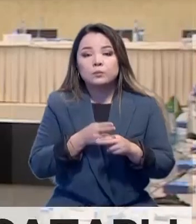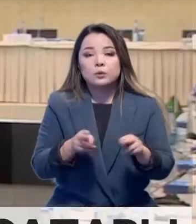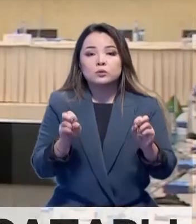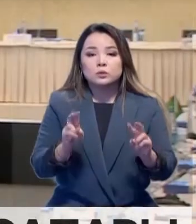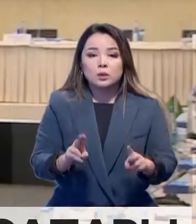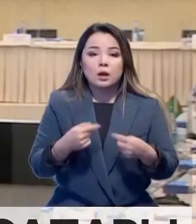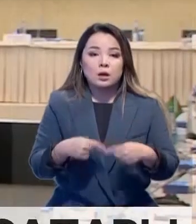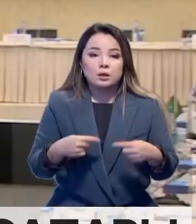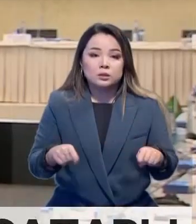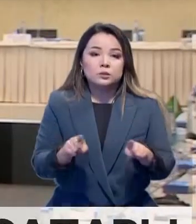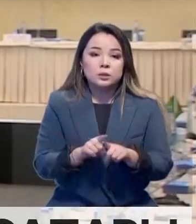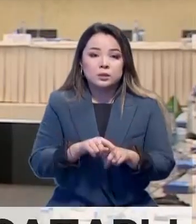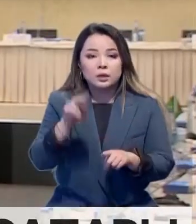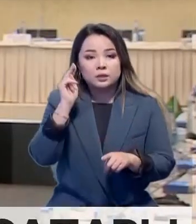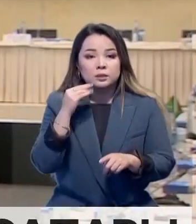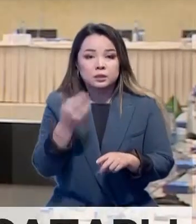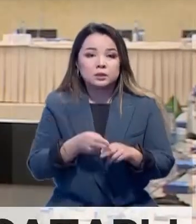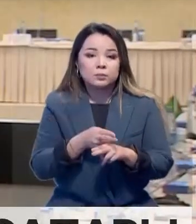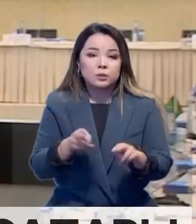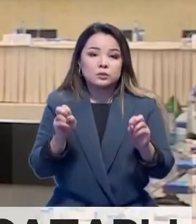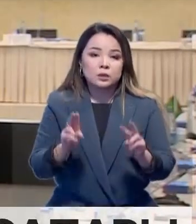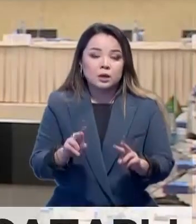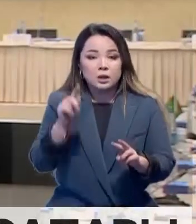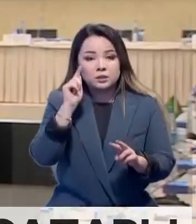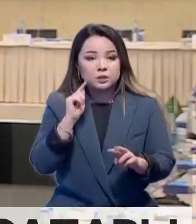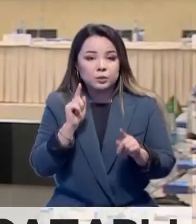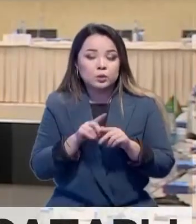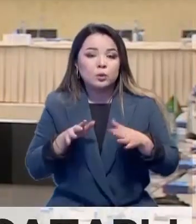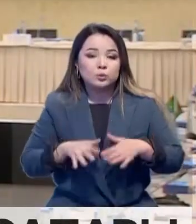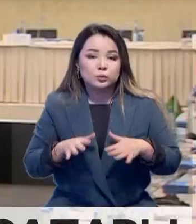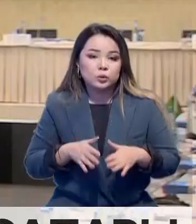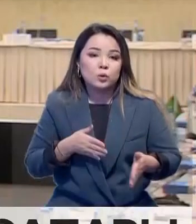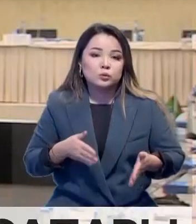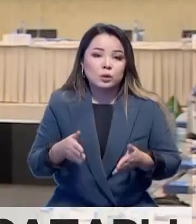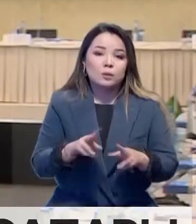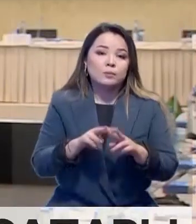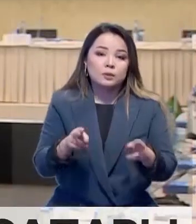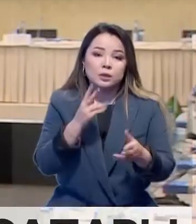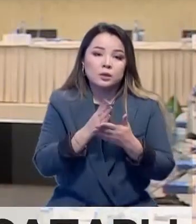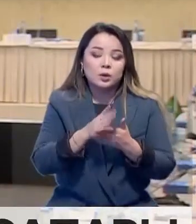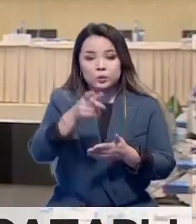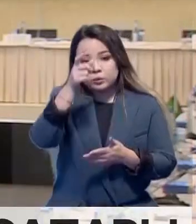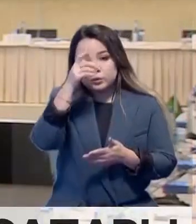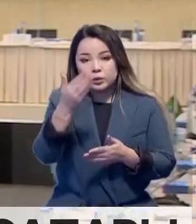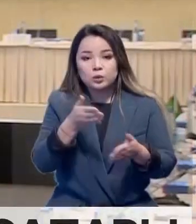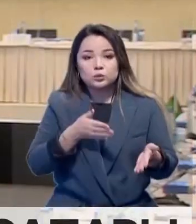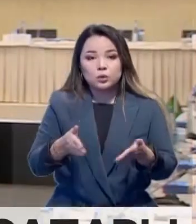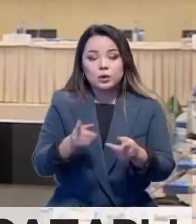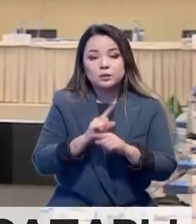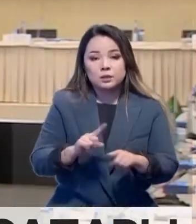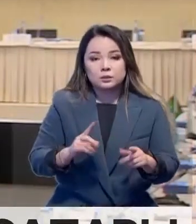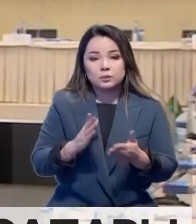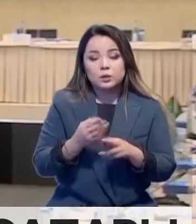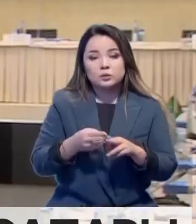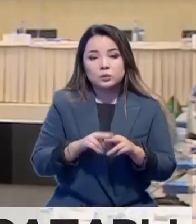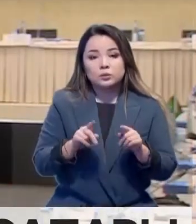жолдар әртүрлі, мысалы, Қытайдың темір жолымен Қазақстан, немесе Әзербайжан, Грузияның темір жолы бірыңғай болса, Турциядың темір жолы өзгеше, сондықтан